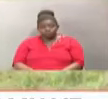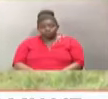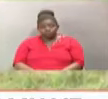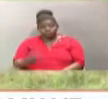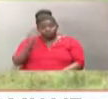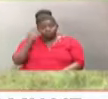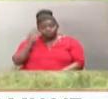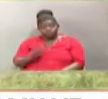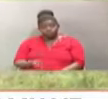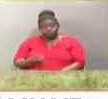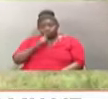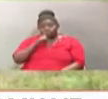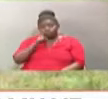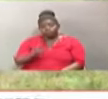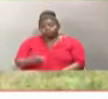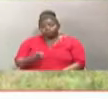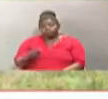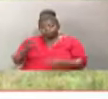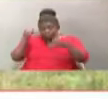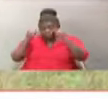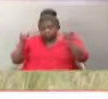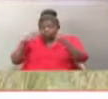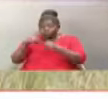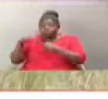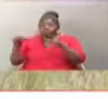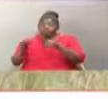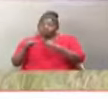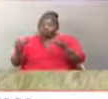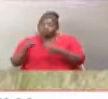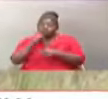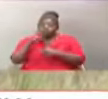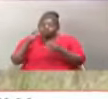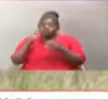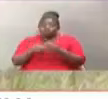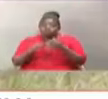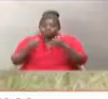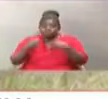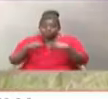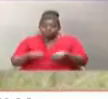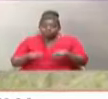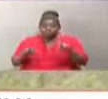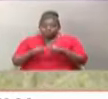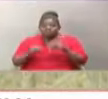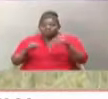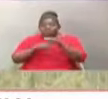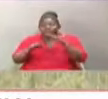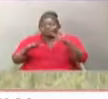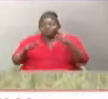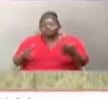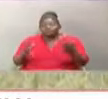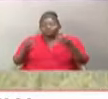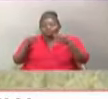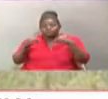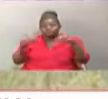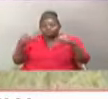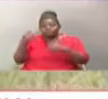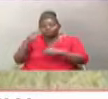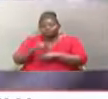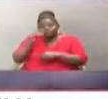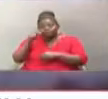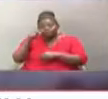Alabiddwako ng'alagira entawo okudda era bakira kyaziragira kye zikola. Pulezidenti era okusinza kwa ssekukkulu olunaku olw'enkya